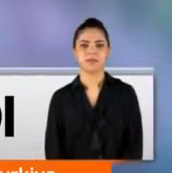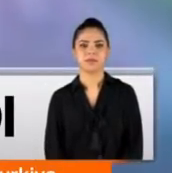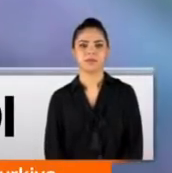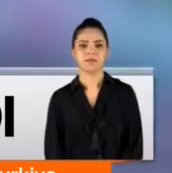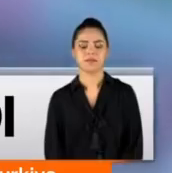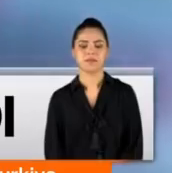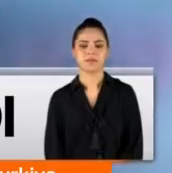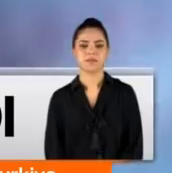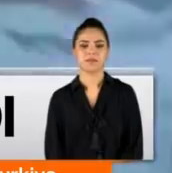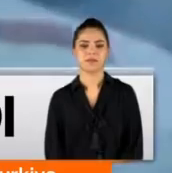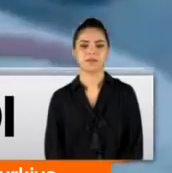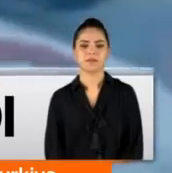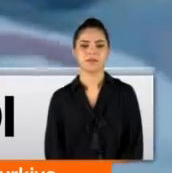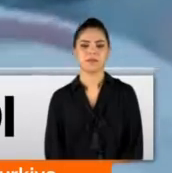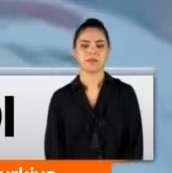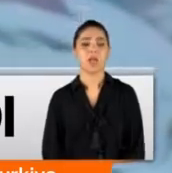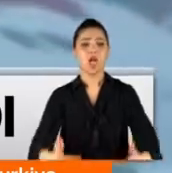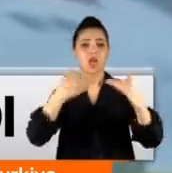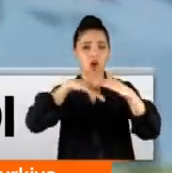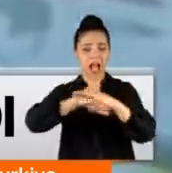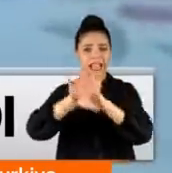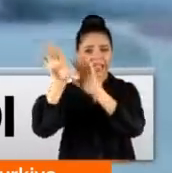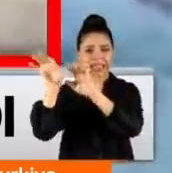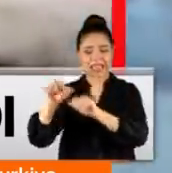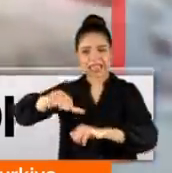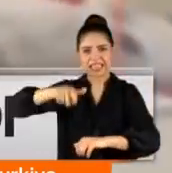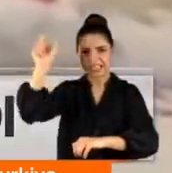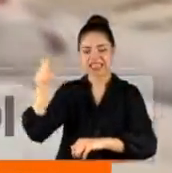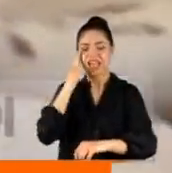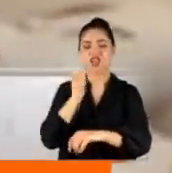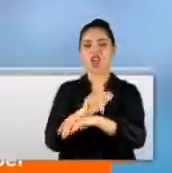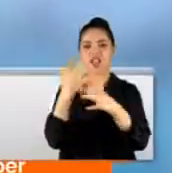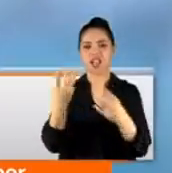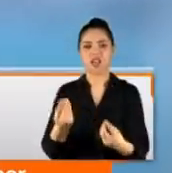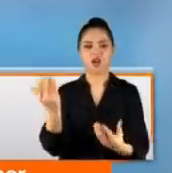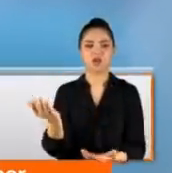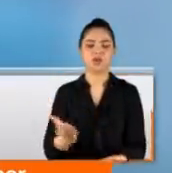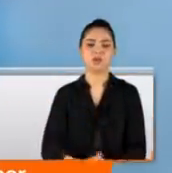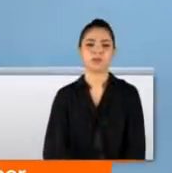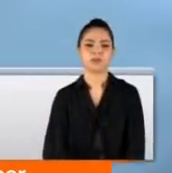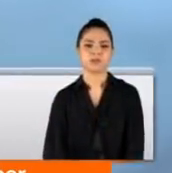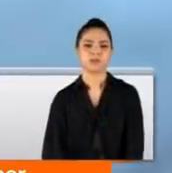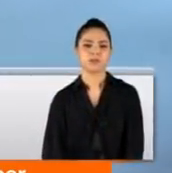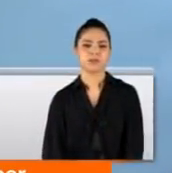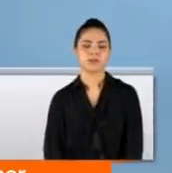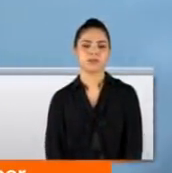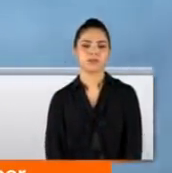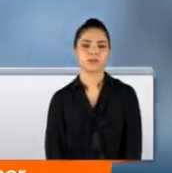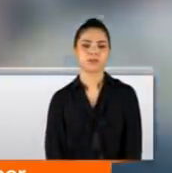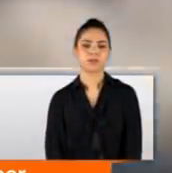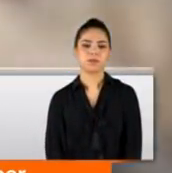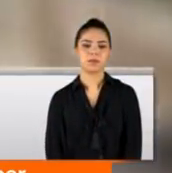Çık dışarı. Yorganın altında yakalanan hırsız gözaltına alındı. Geç hele.